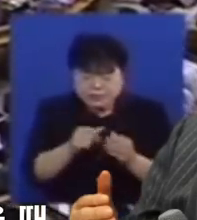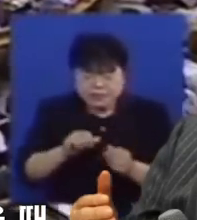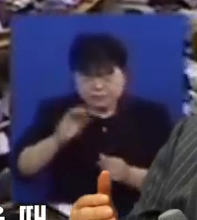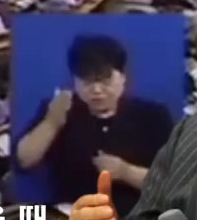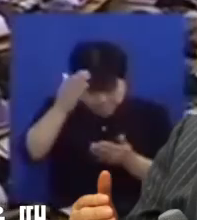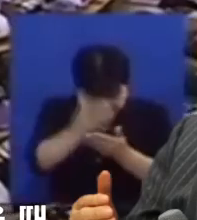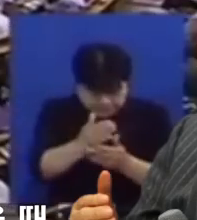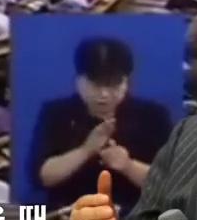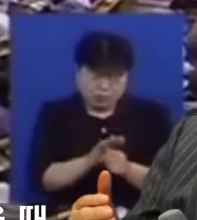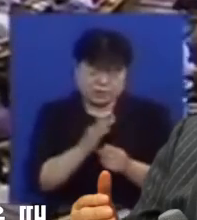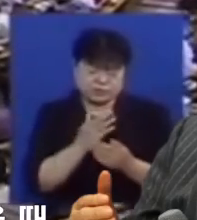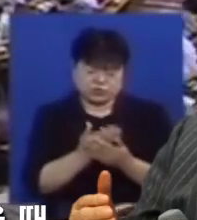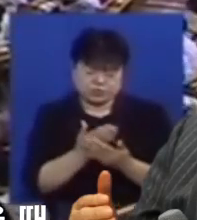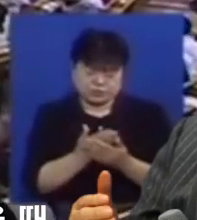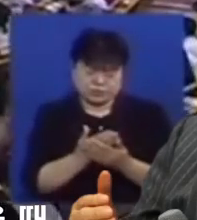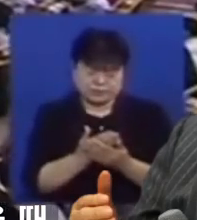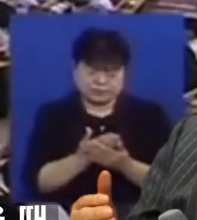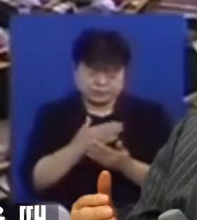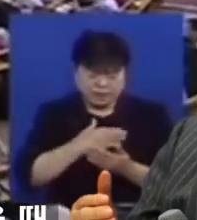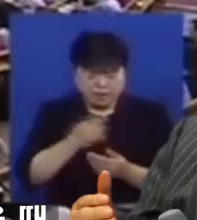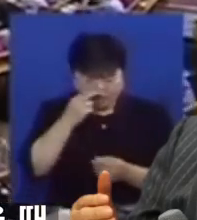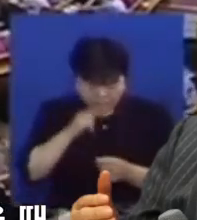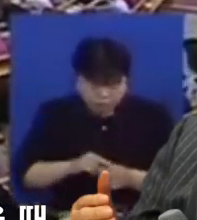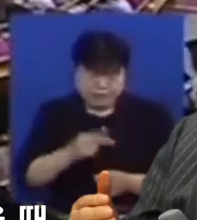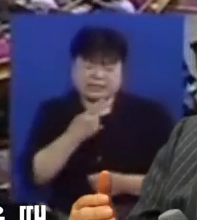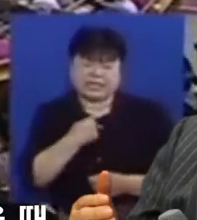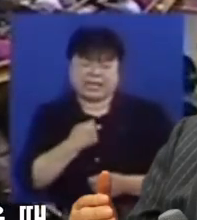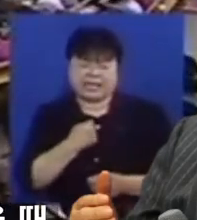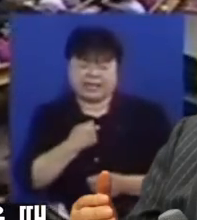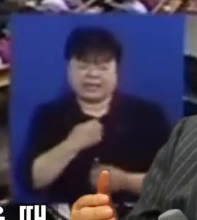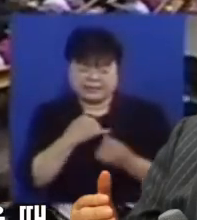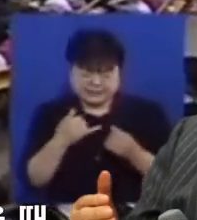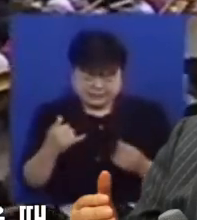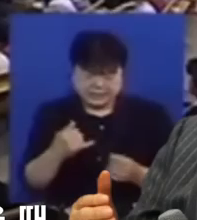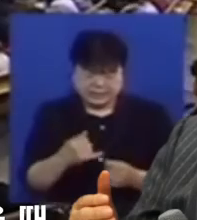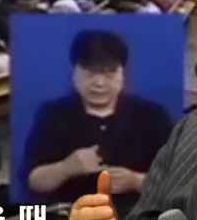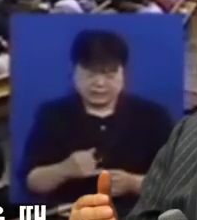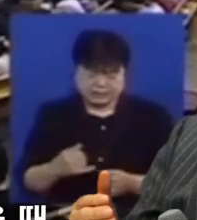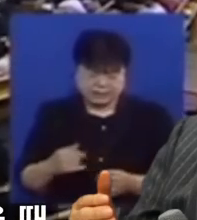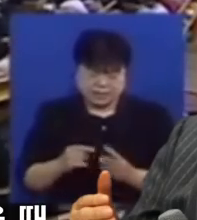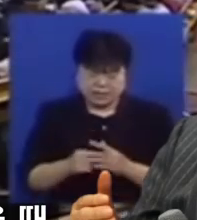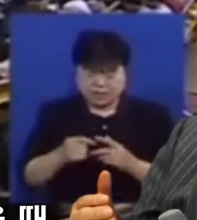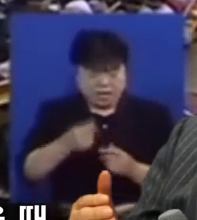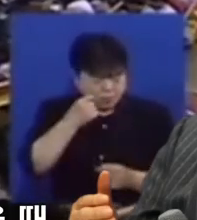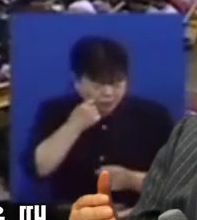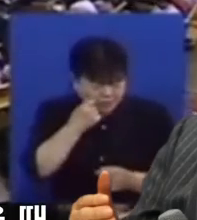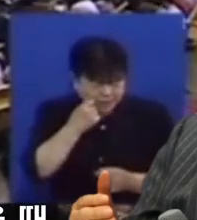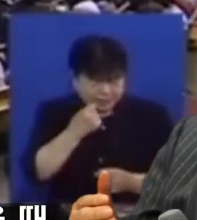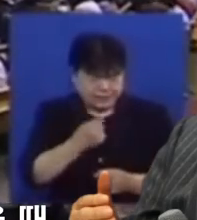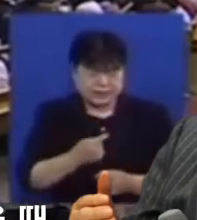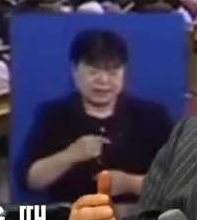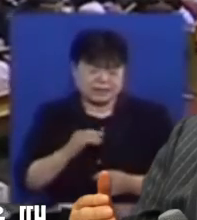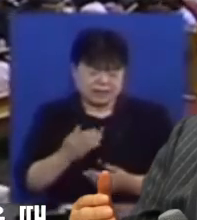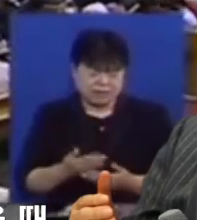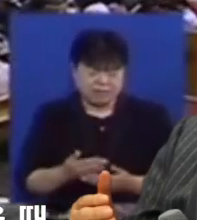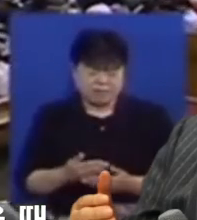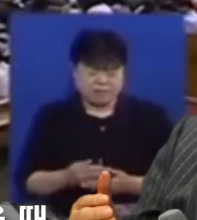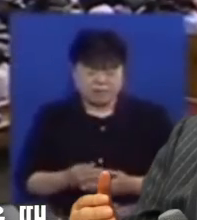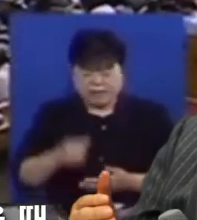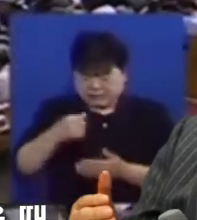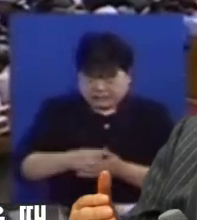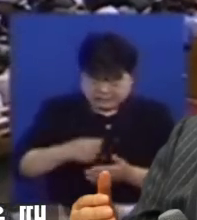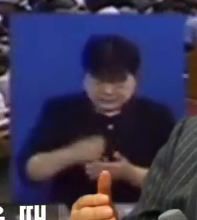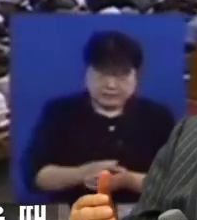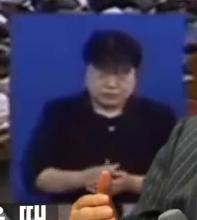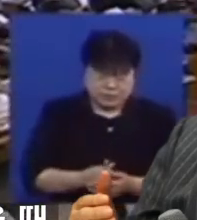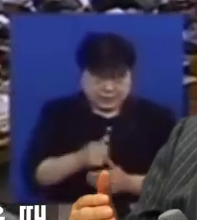않게 도와주시옵소서. 내가 억울한 일을 당하고 사람들에게 몰리해를 당했다고 원통하고 탄식할지라도 이것을